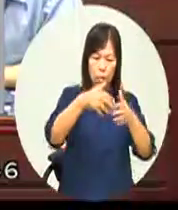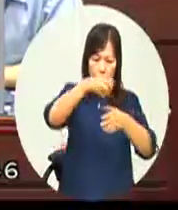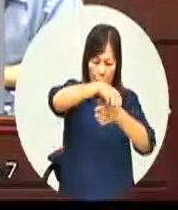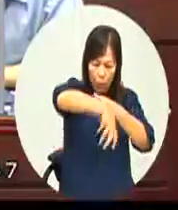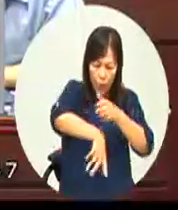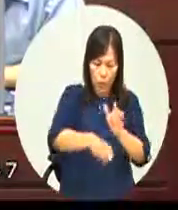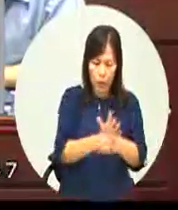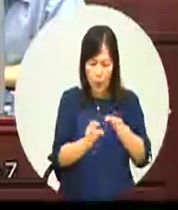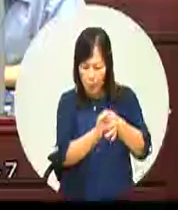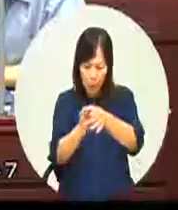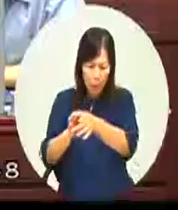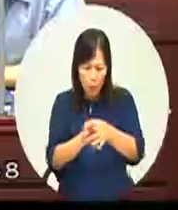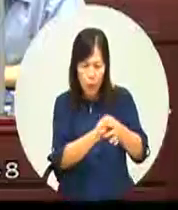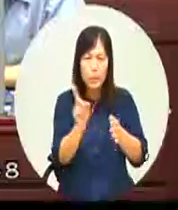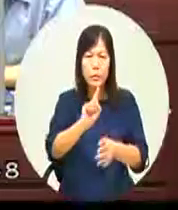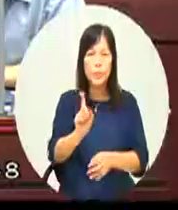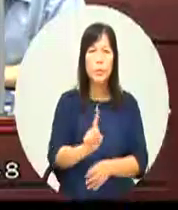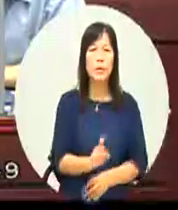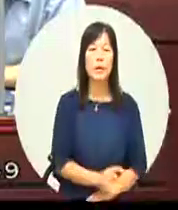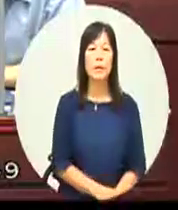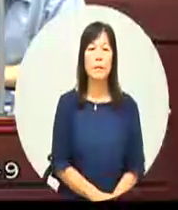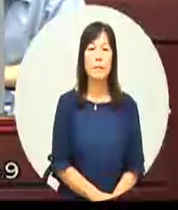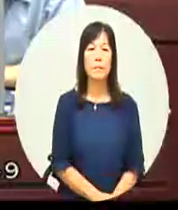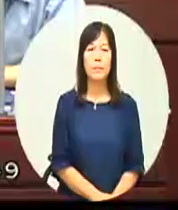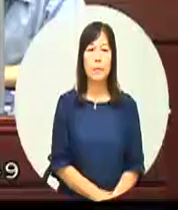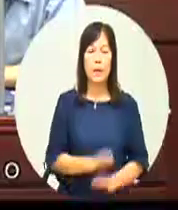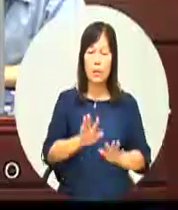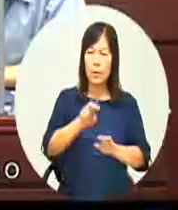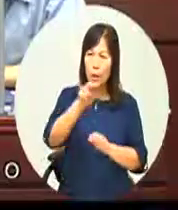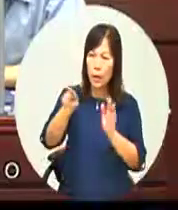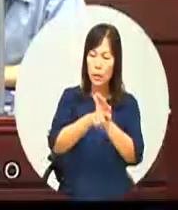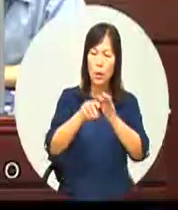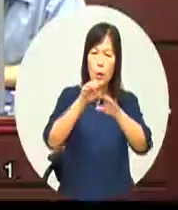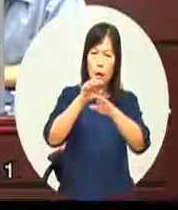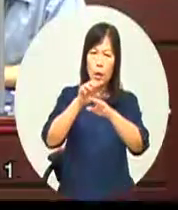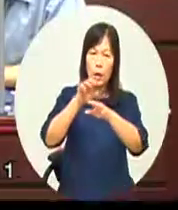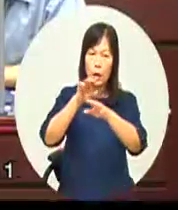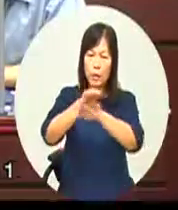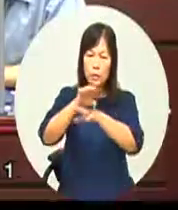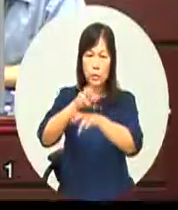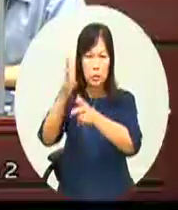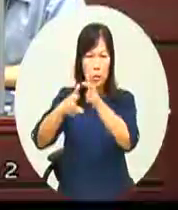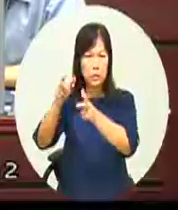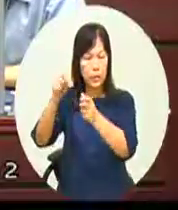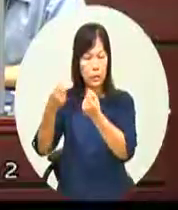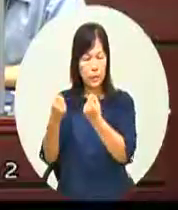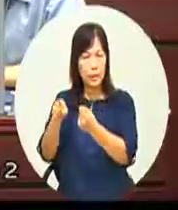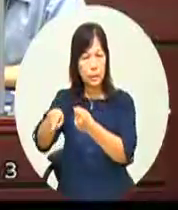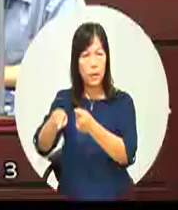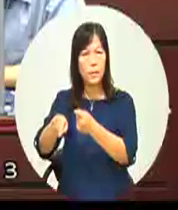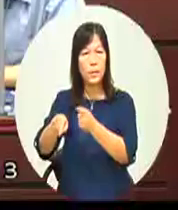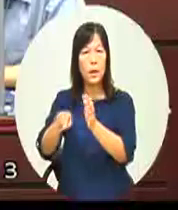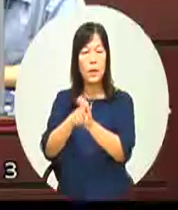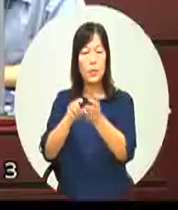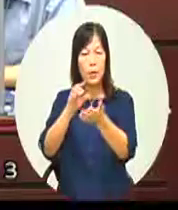很好的整合。我们看这边因为刚好有一些车厂在这个地方，他们因为车子